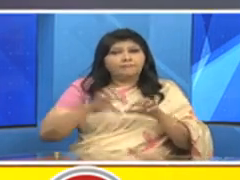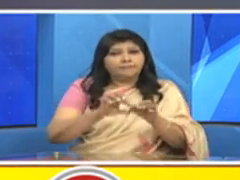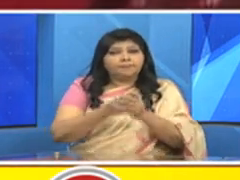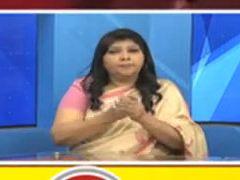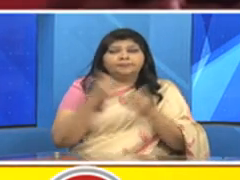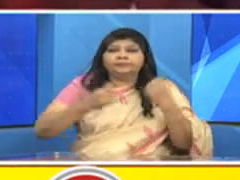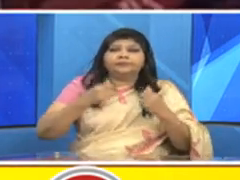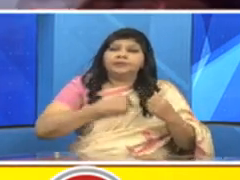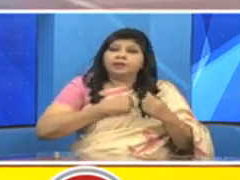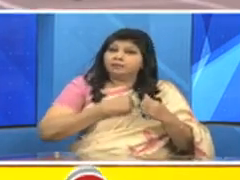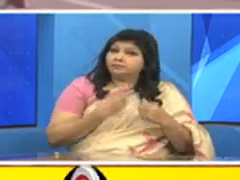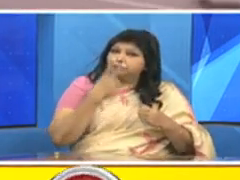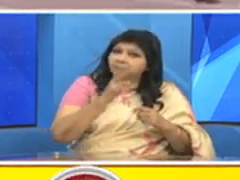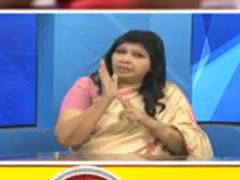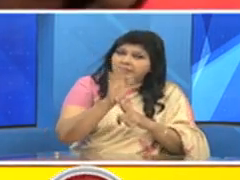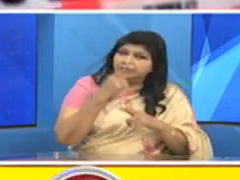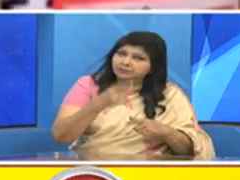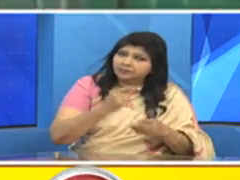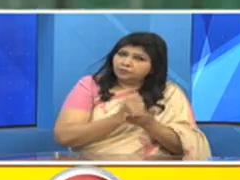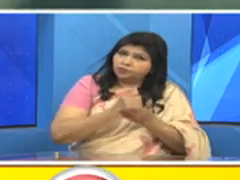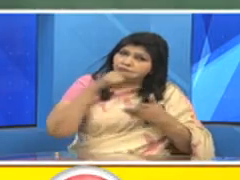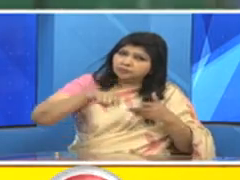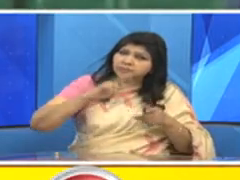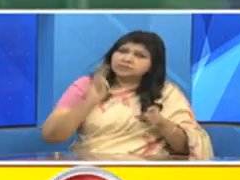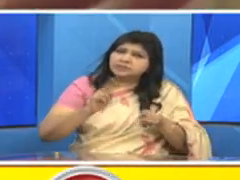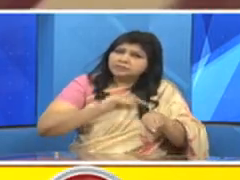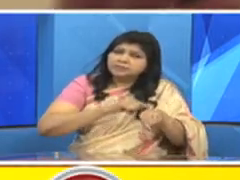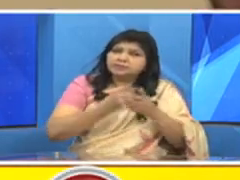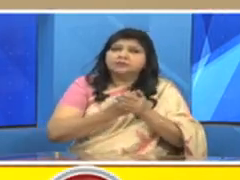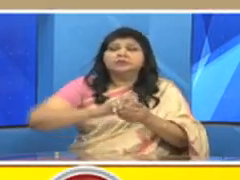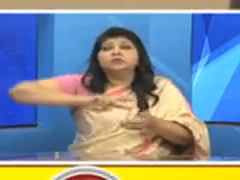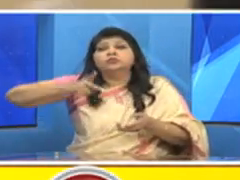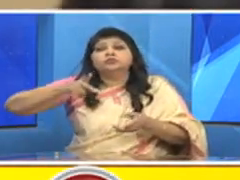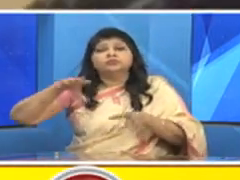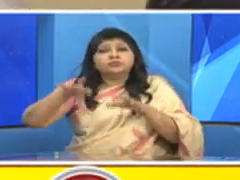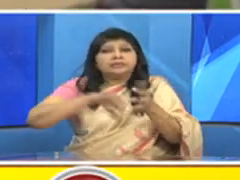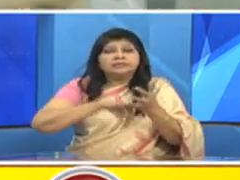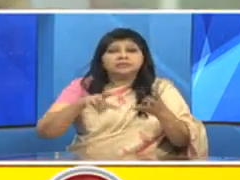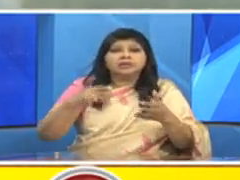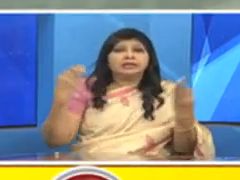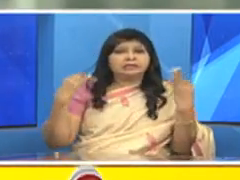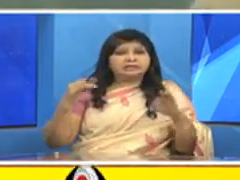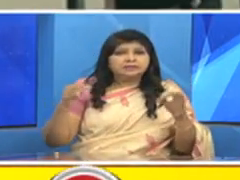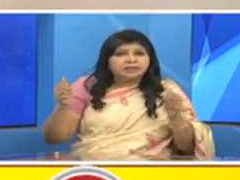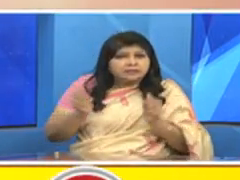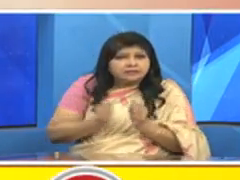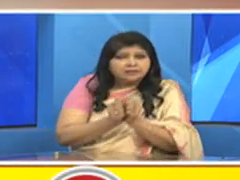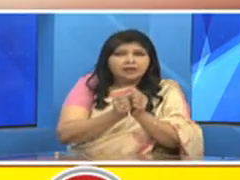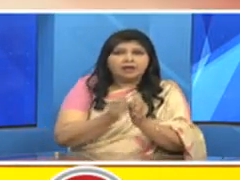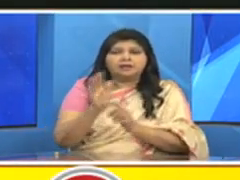को अपना पैशन दिखाने का मौका मिलता है, वहीं वे दूसरे राज्यों की संस्कृति से भी रूबरू होते